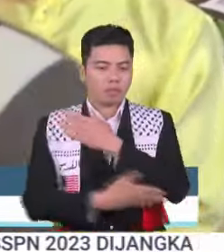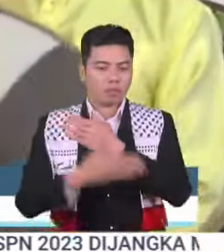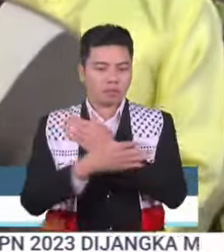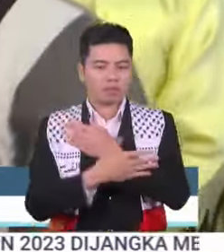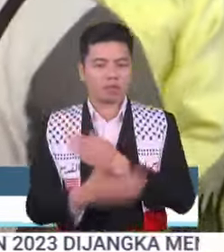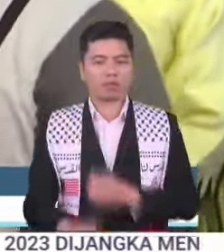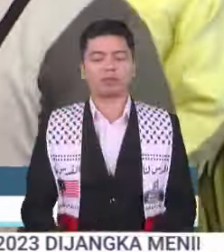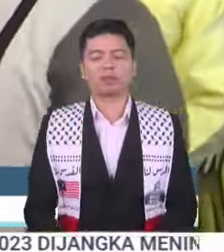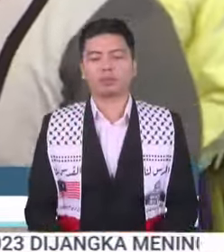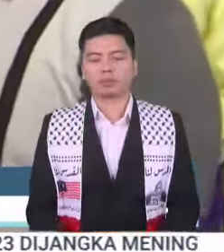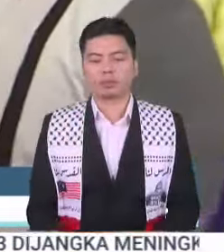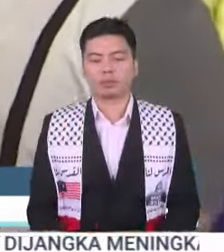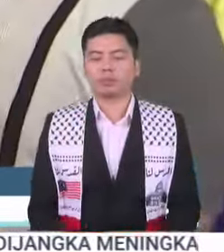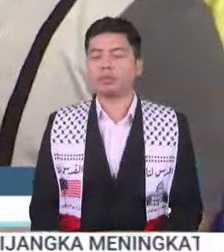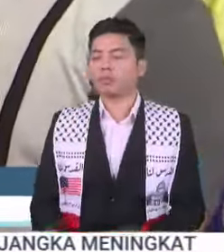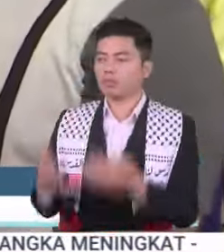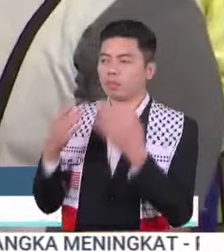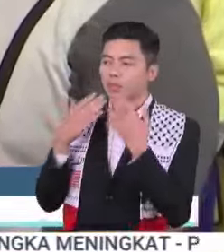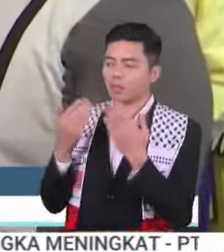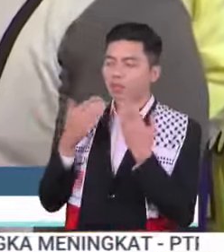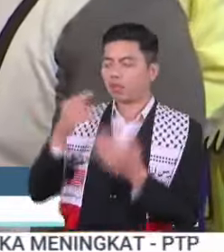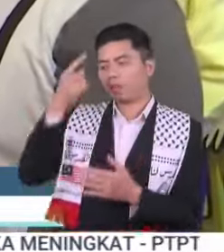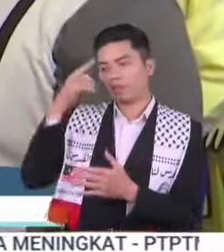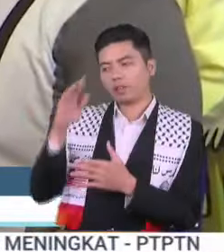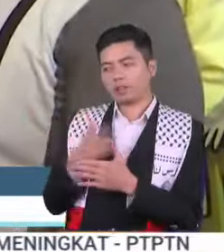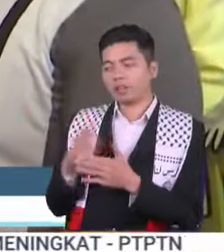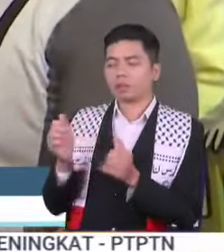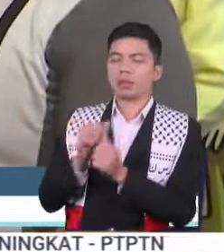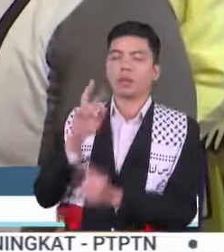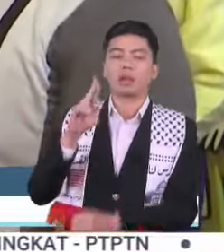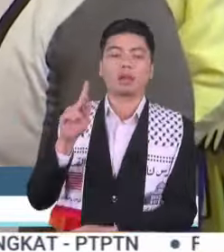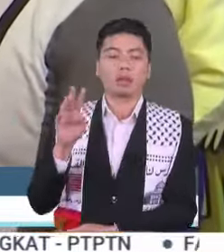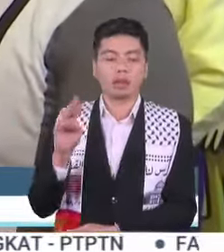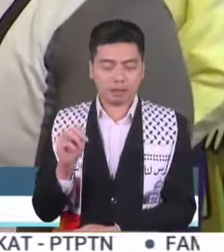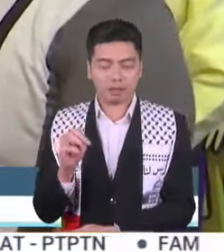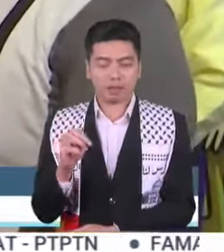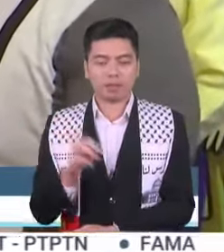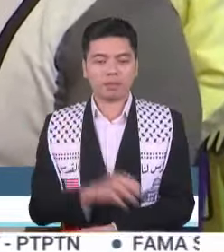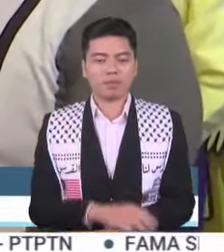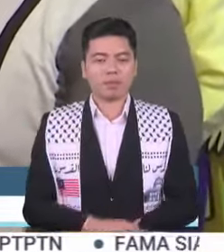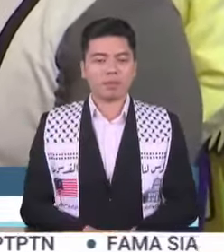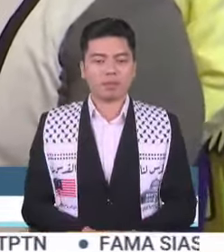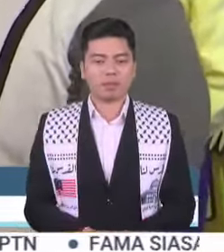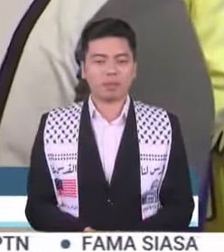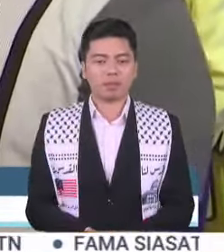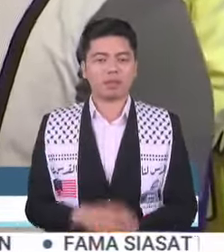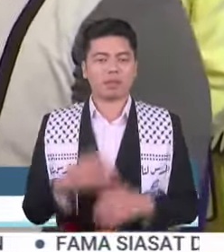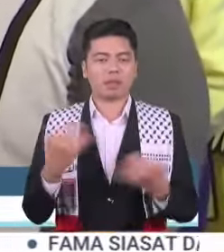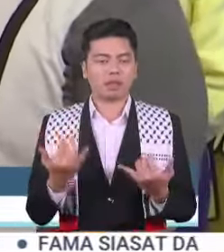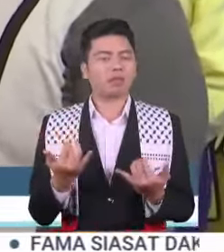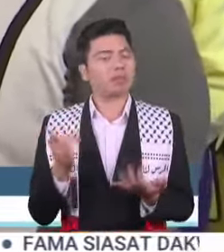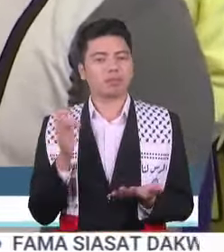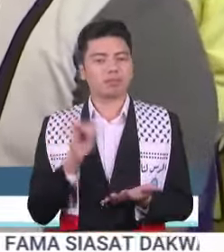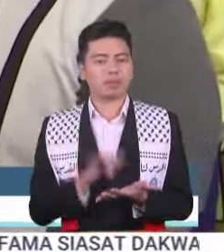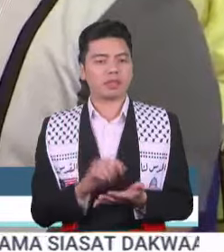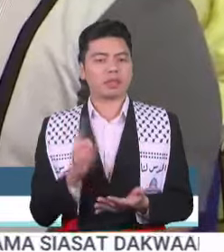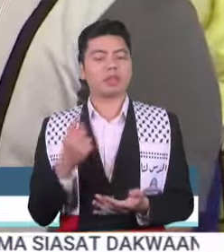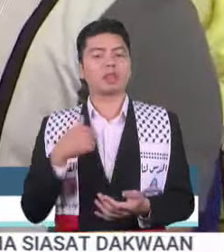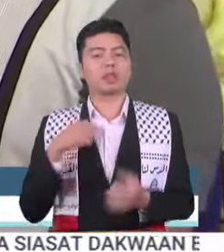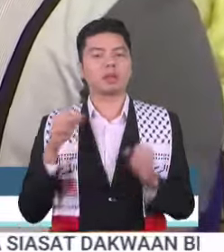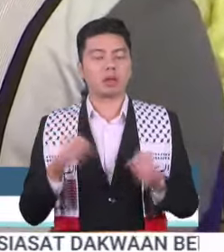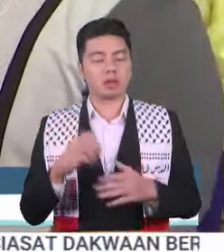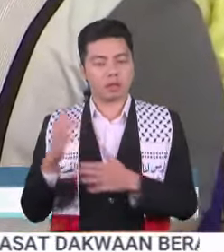Baik, Tuan. Terima kasih kerana sudi bersama dengan RTM di petang ini. Dan saya rasa setakat itu saja yang dapat